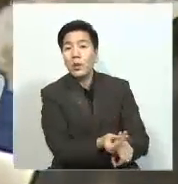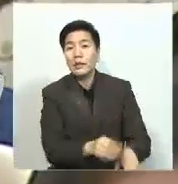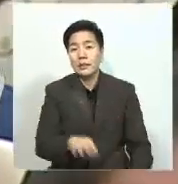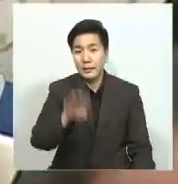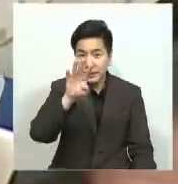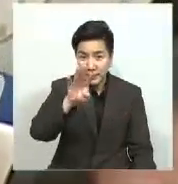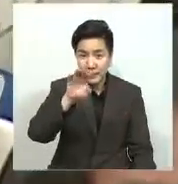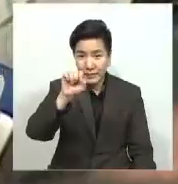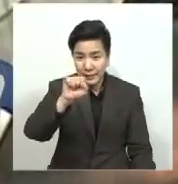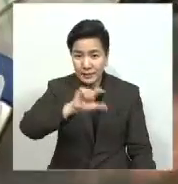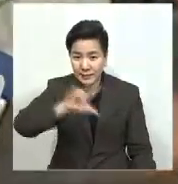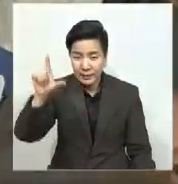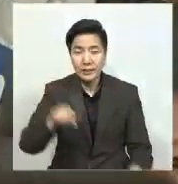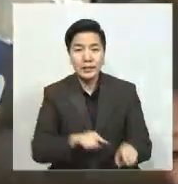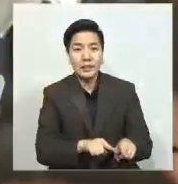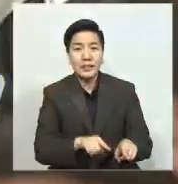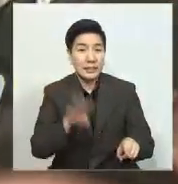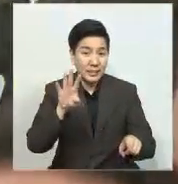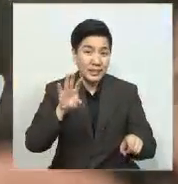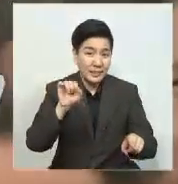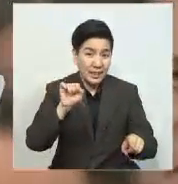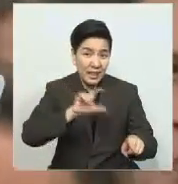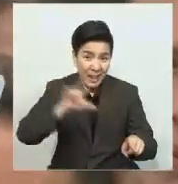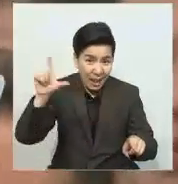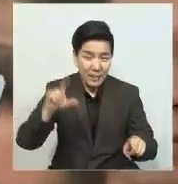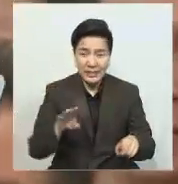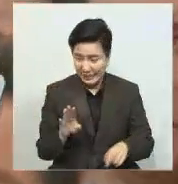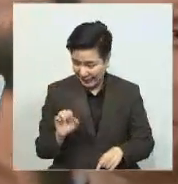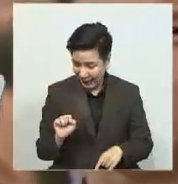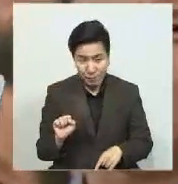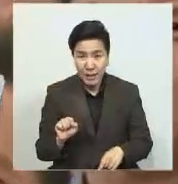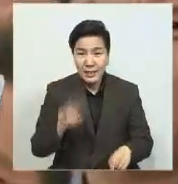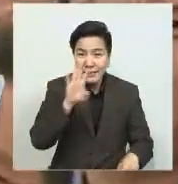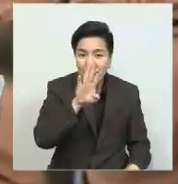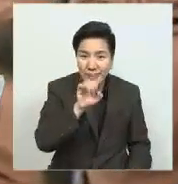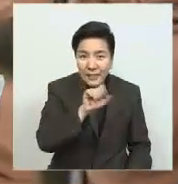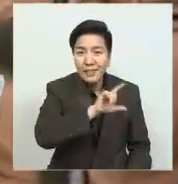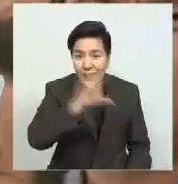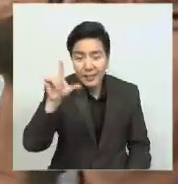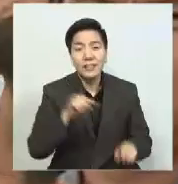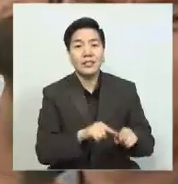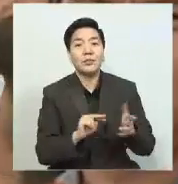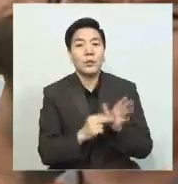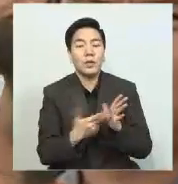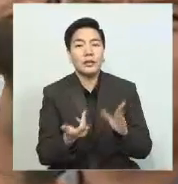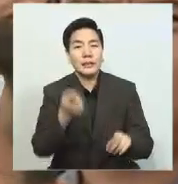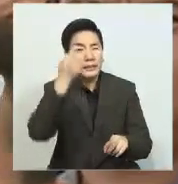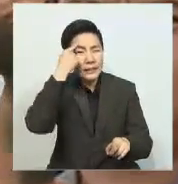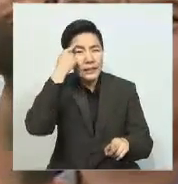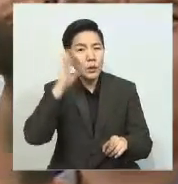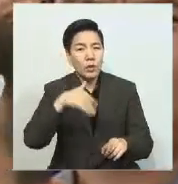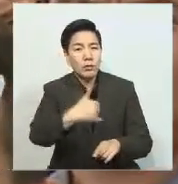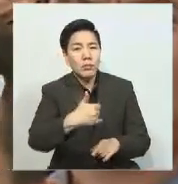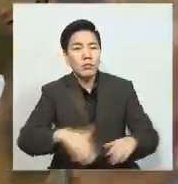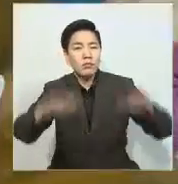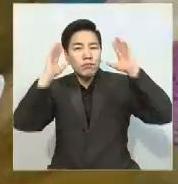400,000กว่าล้านบาท400,000กว่าล้านนะไม่ใช่400,000บาทไม่ใช่400,000สลึงเวลาจะคิดอะไรเวลาใครม